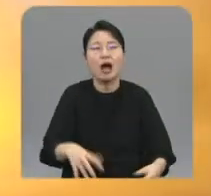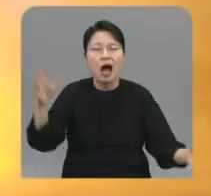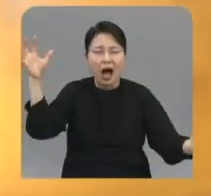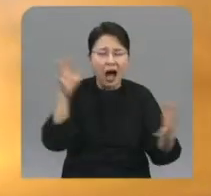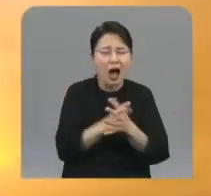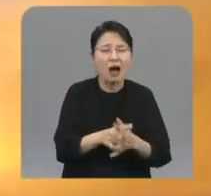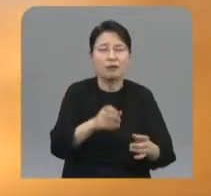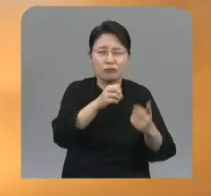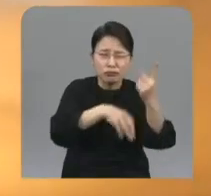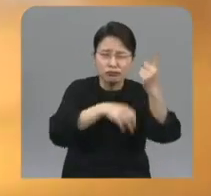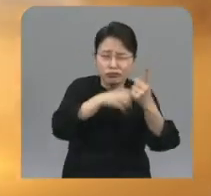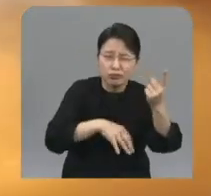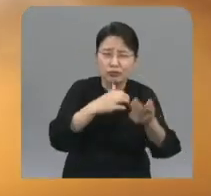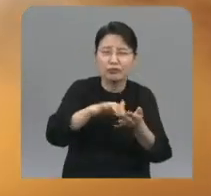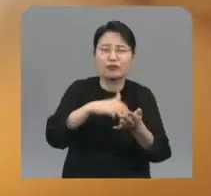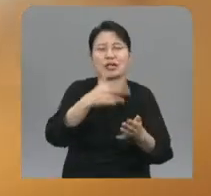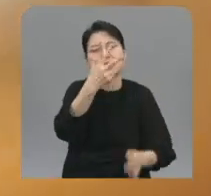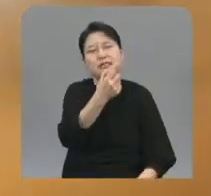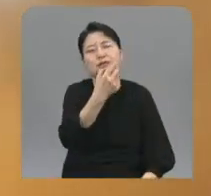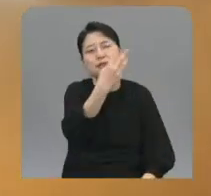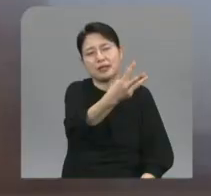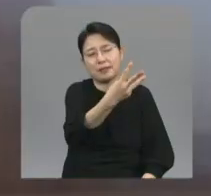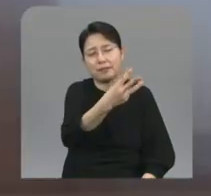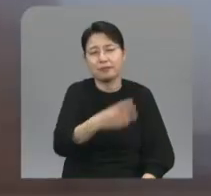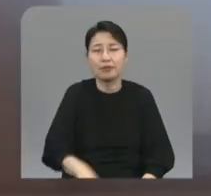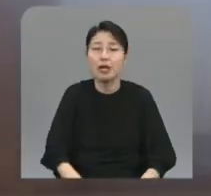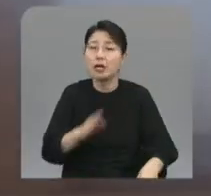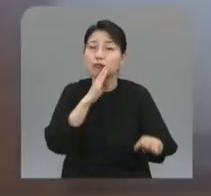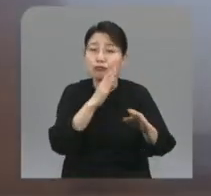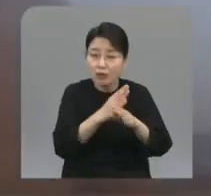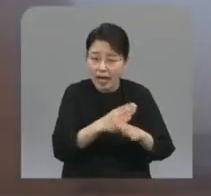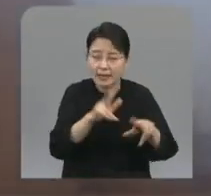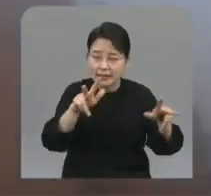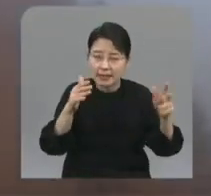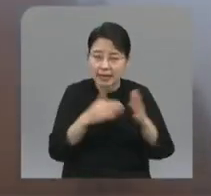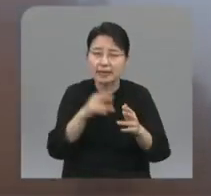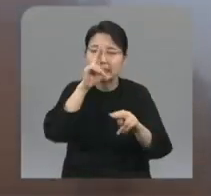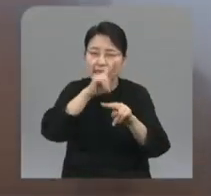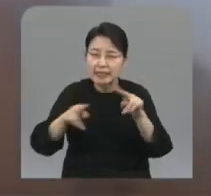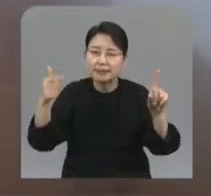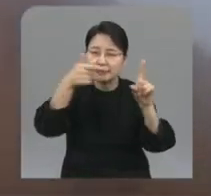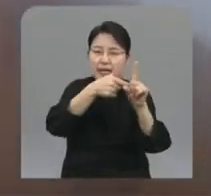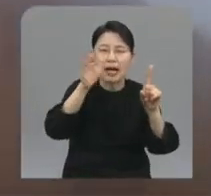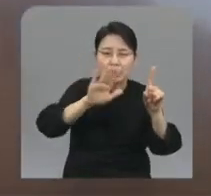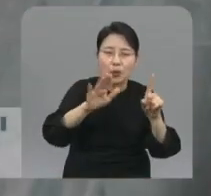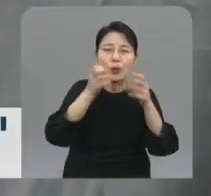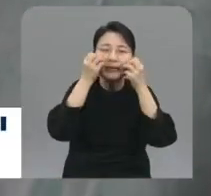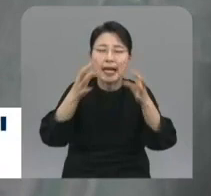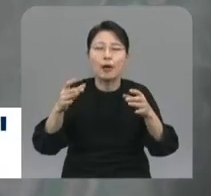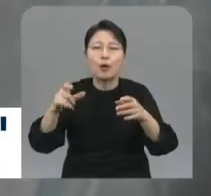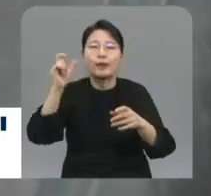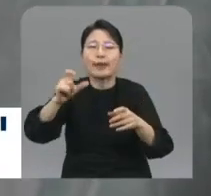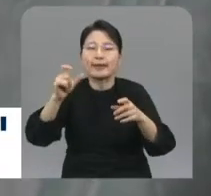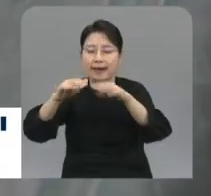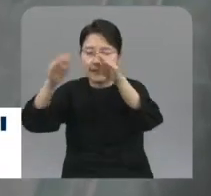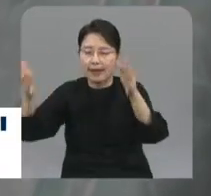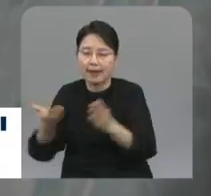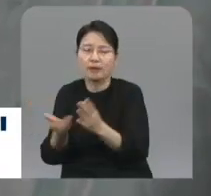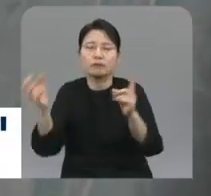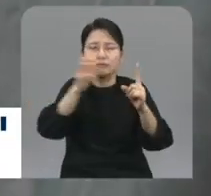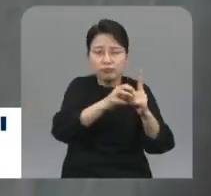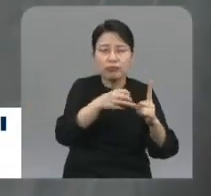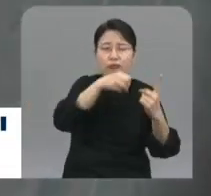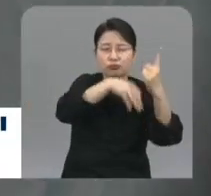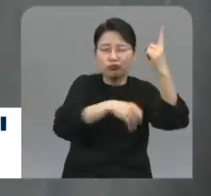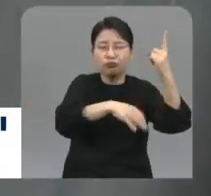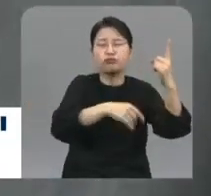pengoperasikan fasilitas nuklir di tengah meningkatnya ketegangan di Semenanjung Korea laporan itu menunjukkan Korea Utara telah meluncurkan rudal balistik sebanyak